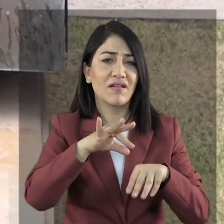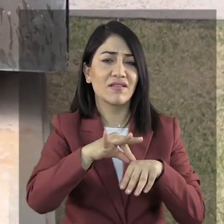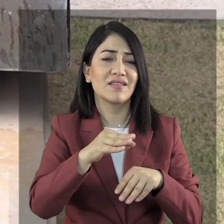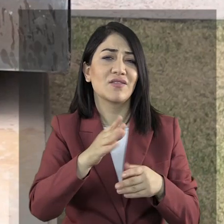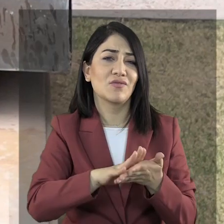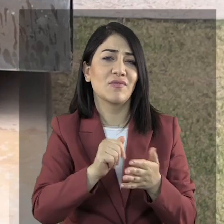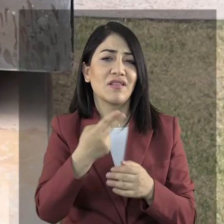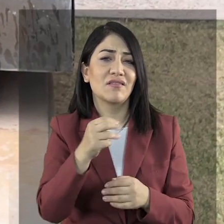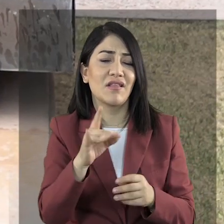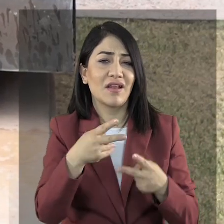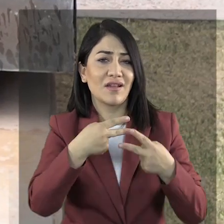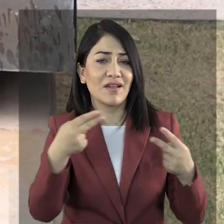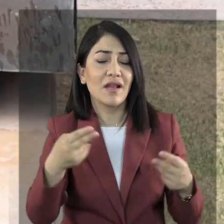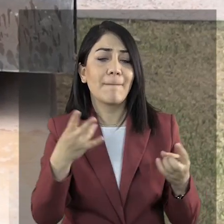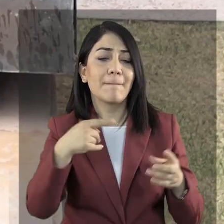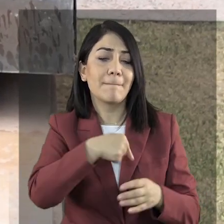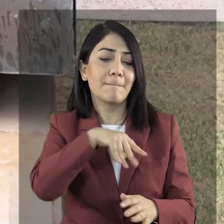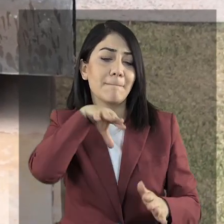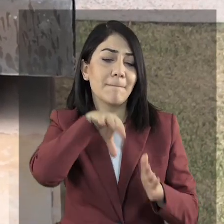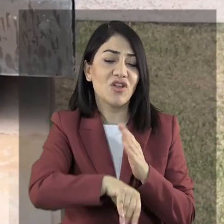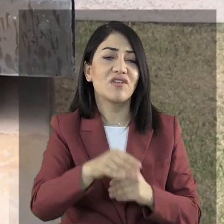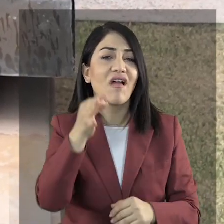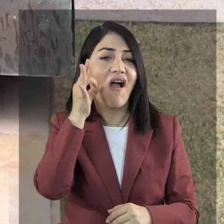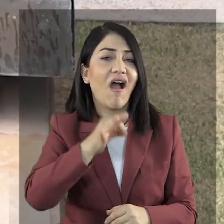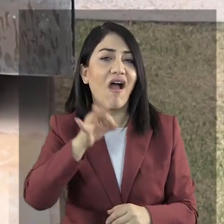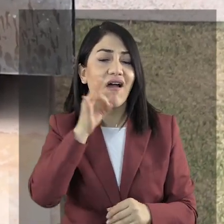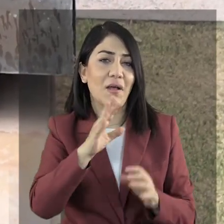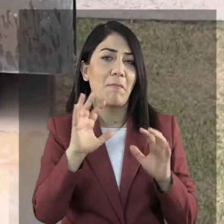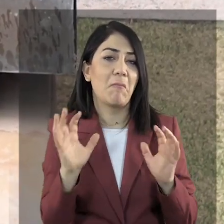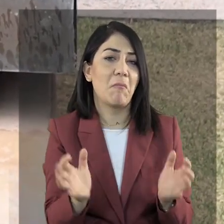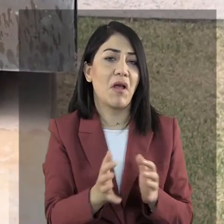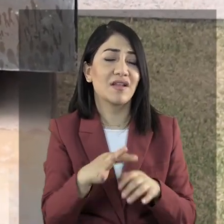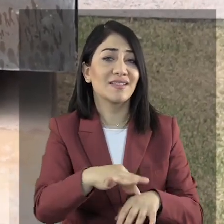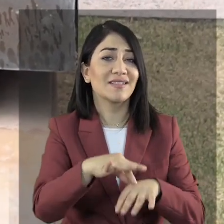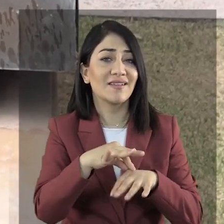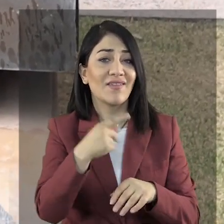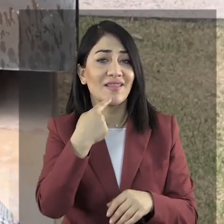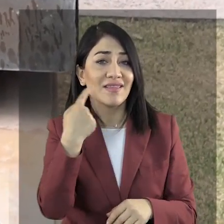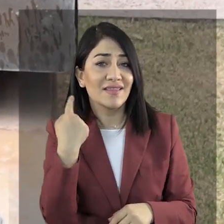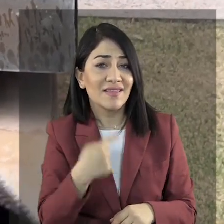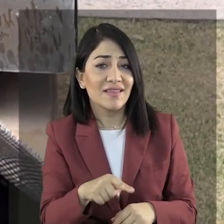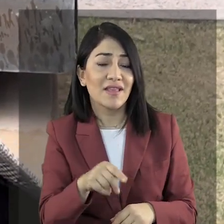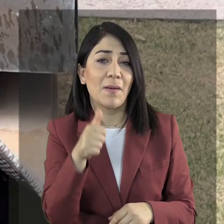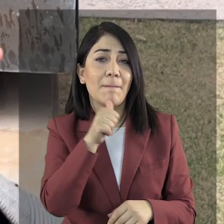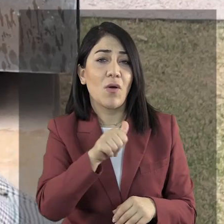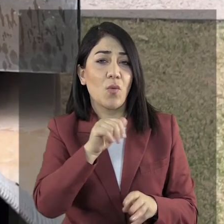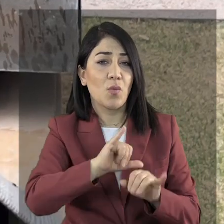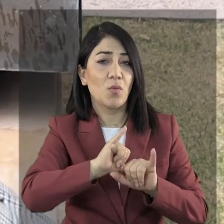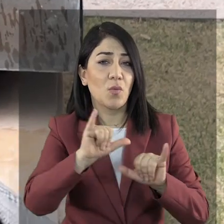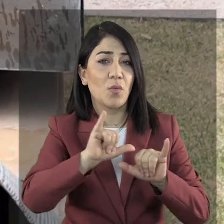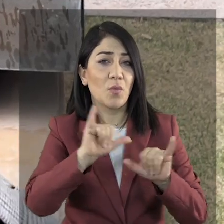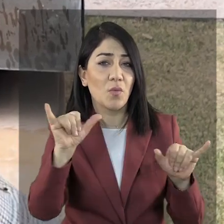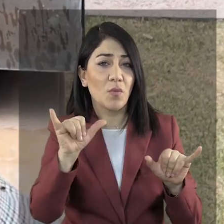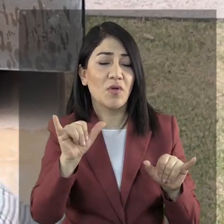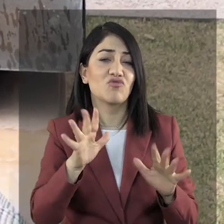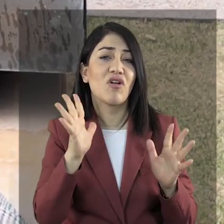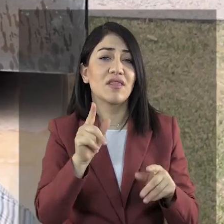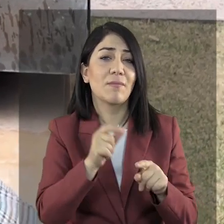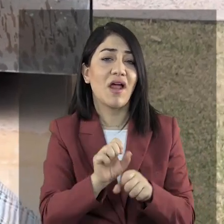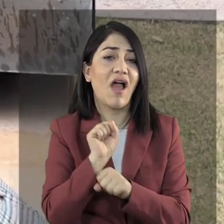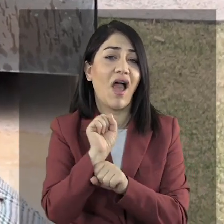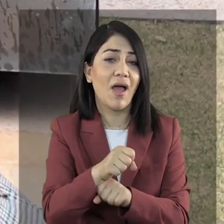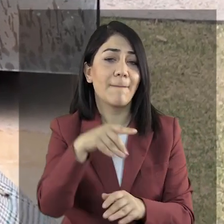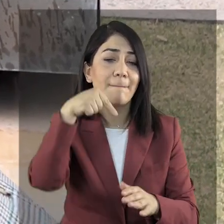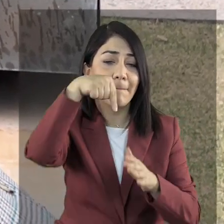ու անկախ այդ ամեն ինչին պիտի փորձենք մեր ներքին քաղցրությունը պահել, ու ինչքան որ կեղևը դառնանում է, այսինքն ինչքան փորձությունները շատ են, ինչքան շատ բաներ